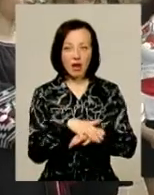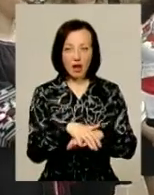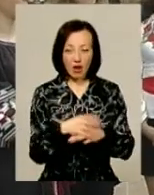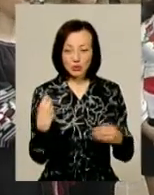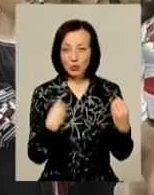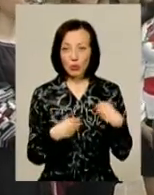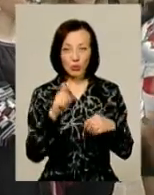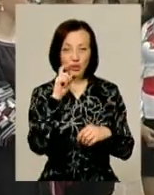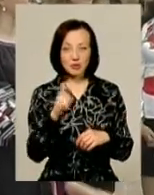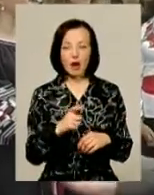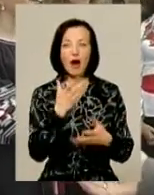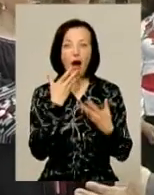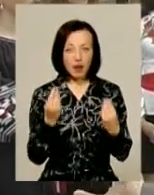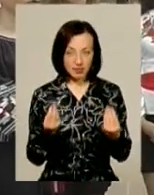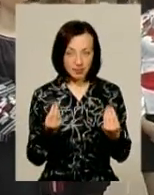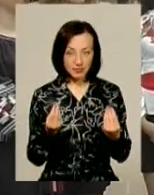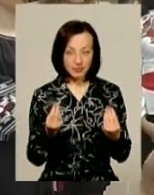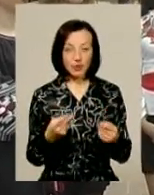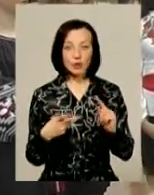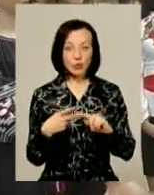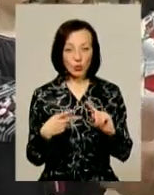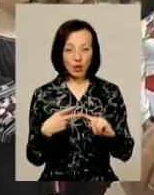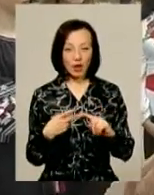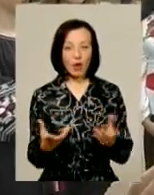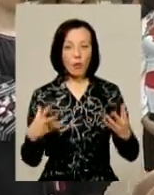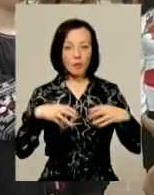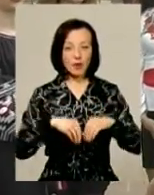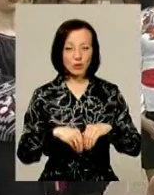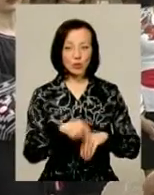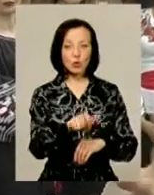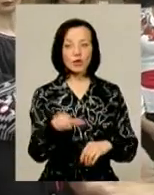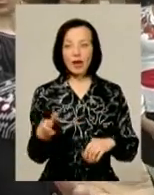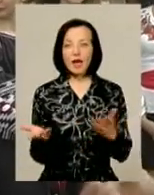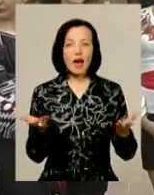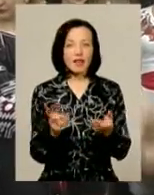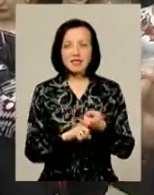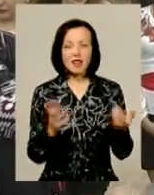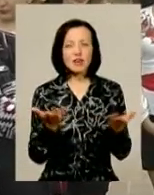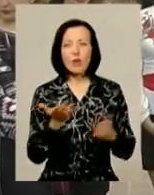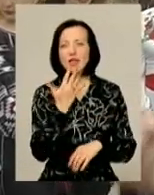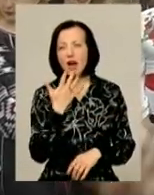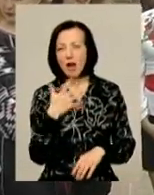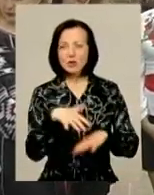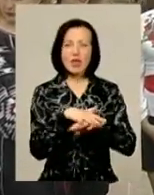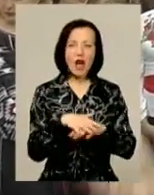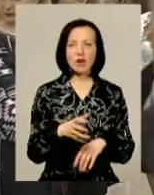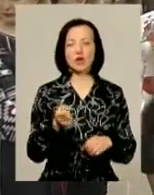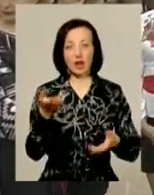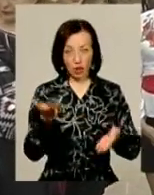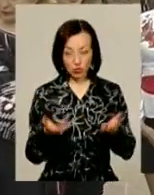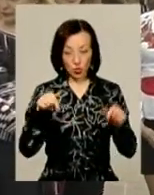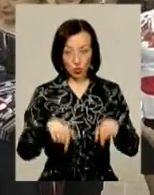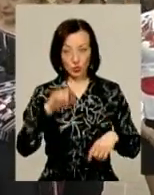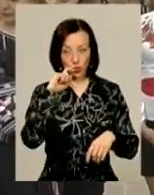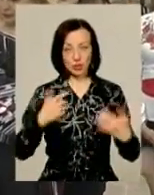строї. По-перше, вони гарні, так? Друге, вони об'єднують людей, які незалежно від того, якої нації, національності, ну раз він на